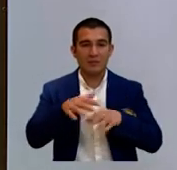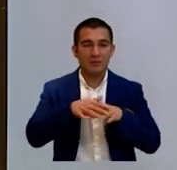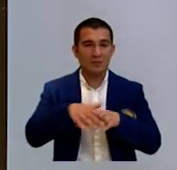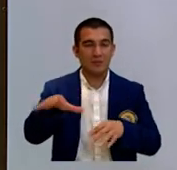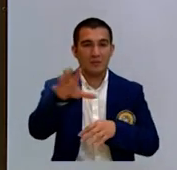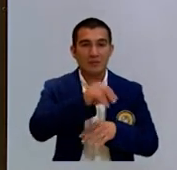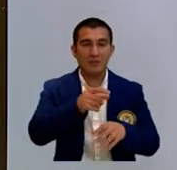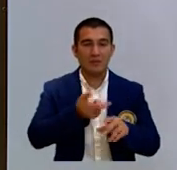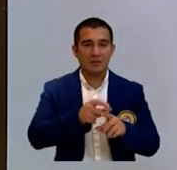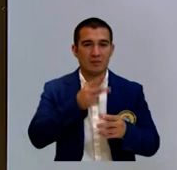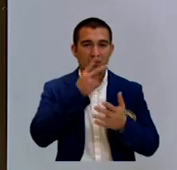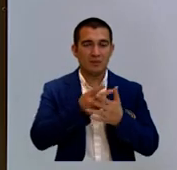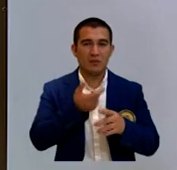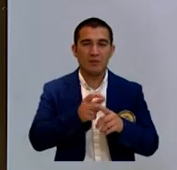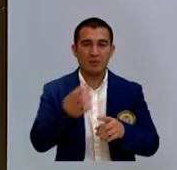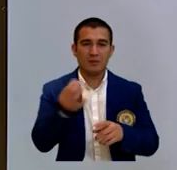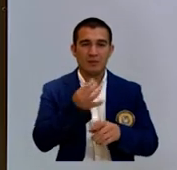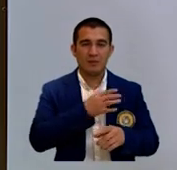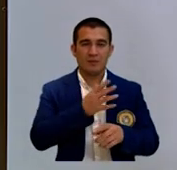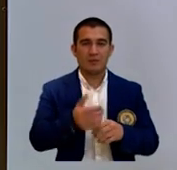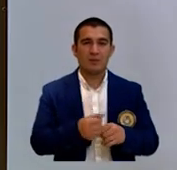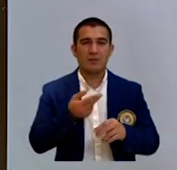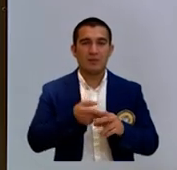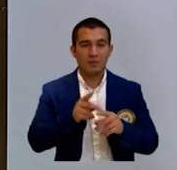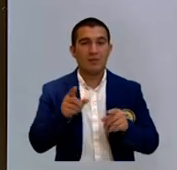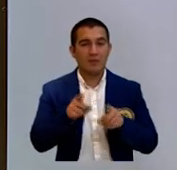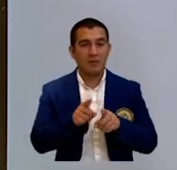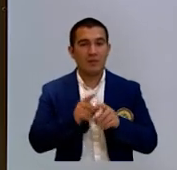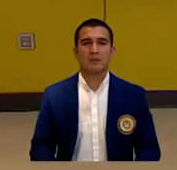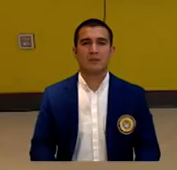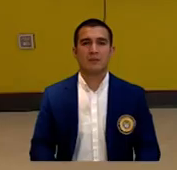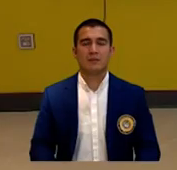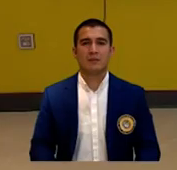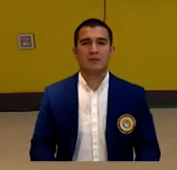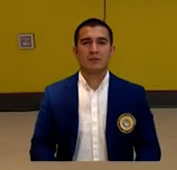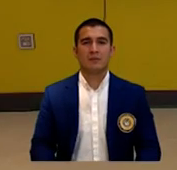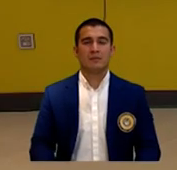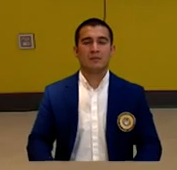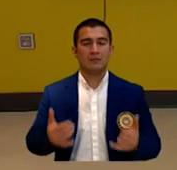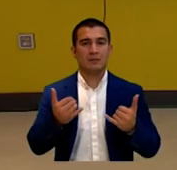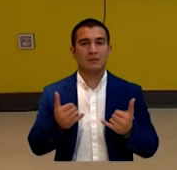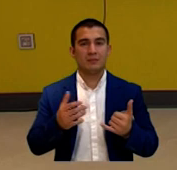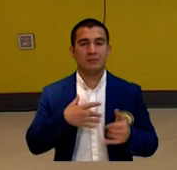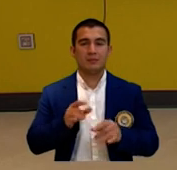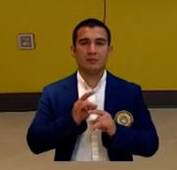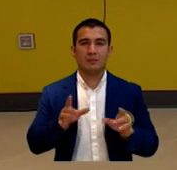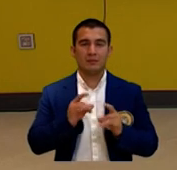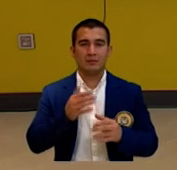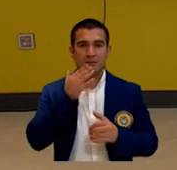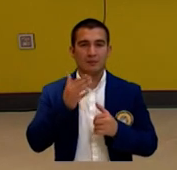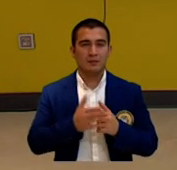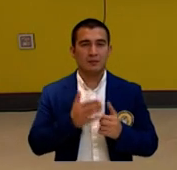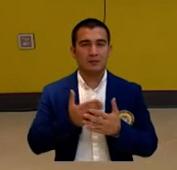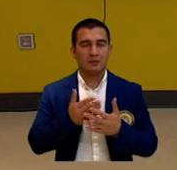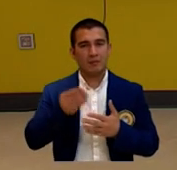bilan tomoshalar qilib uyushtirilgan va tomosha qilingan. Bugungi mavzumizga